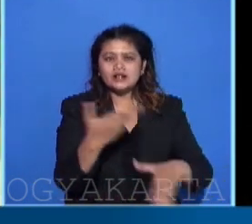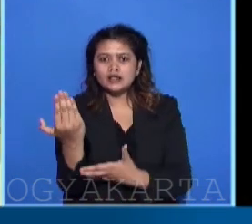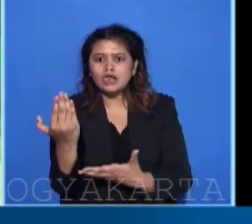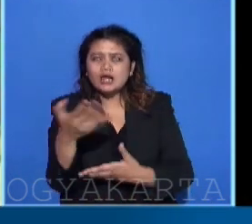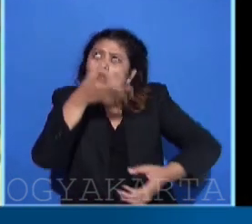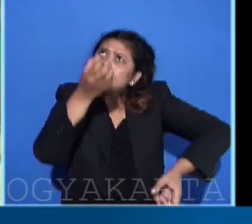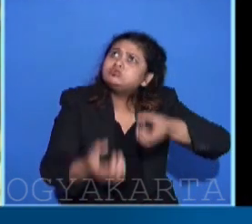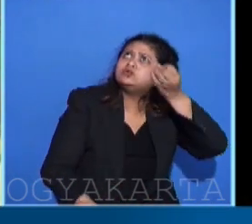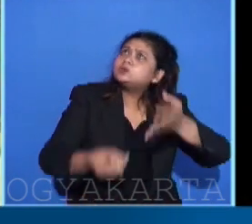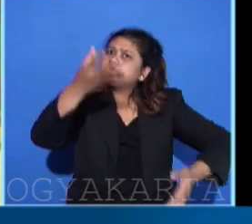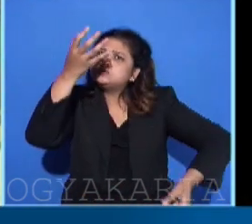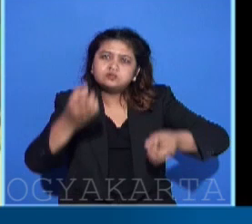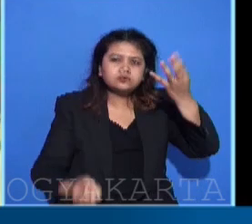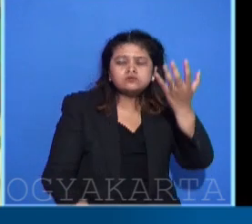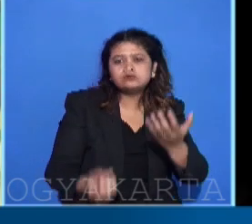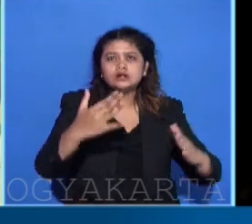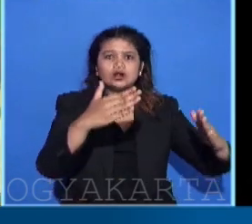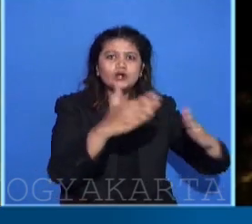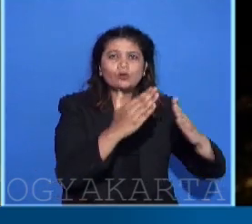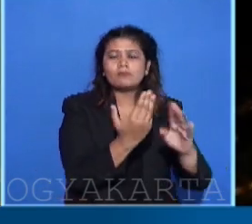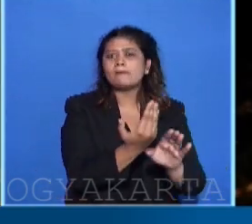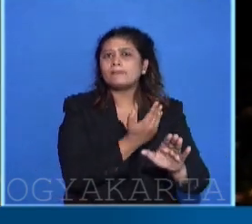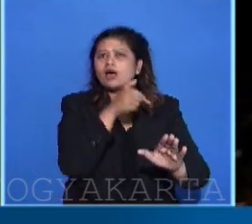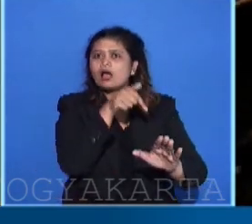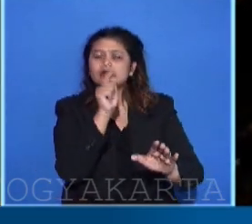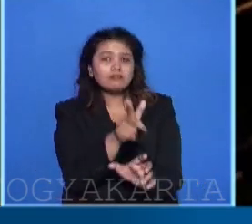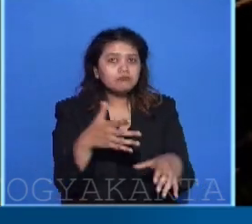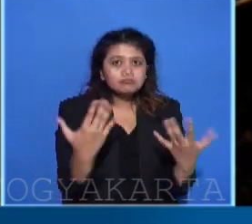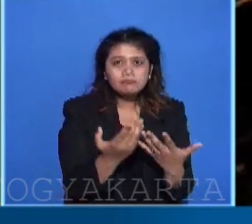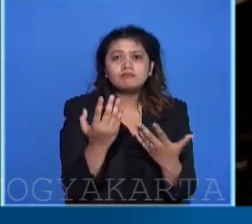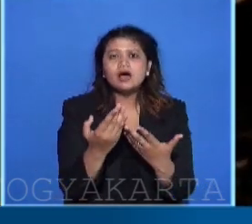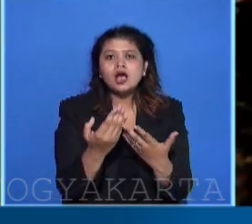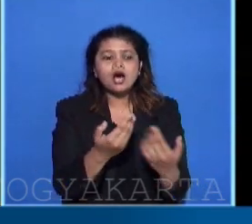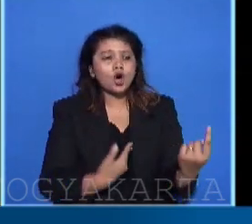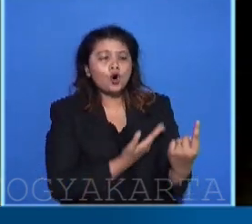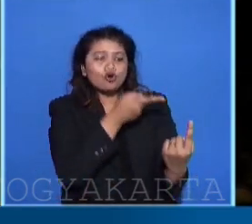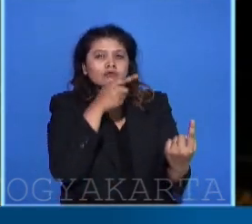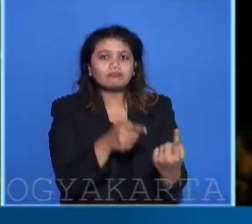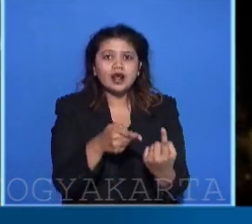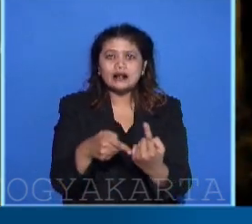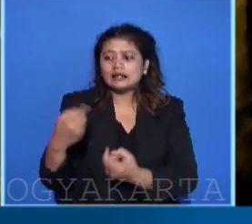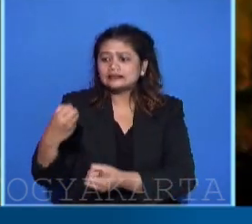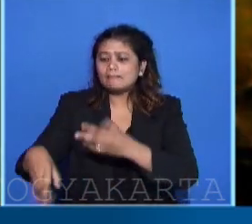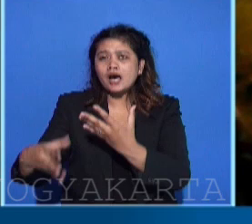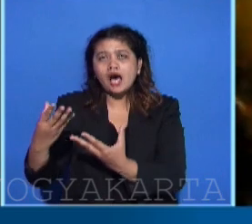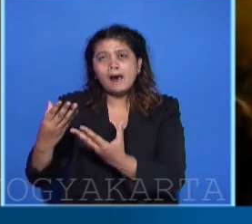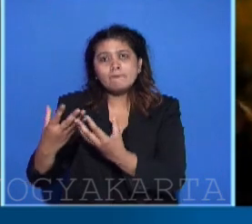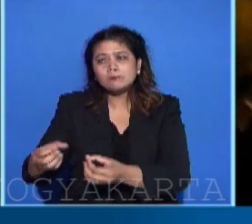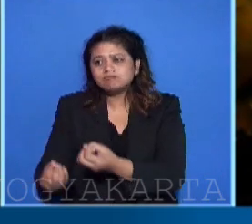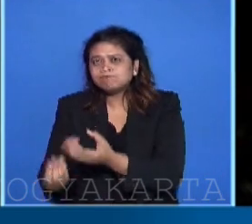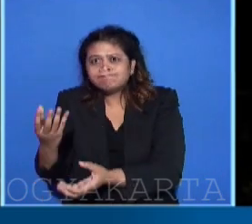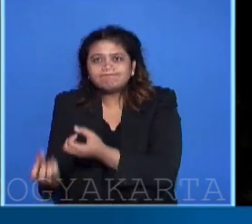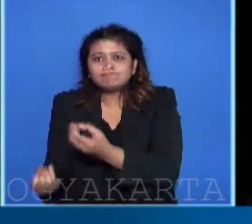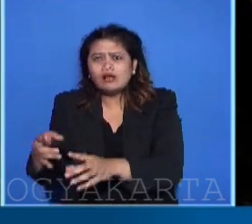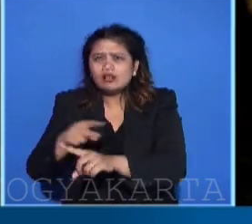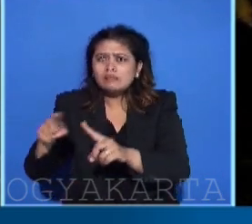dalam kebakaran di lahan pekarangan belakang rumahnya kejadian tersebut berawal saat korban membekar sampah daun bambu kering sekitar jam 5